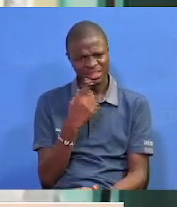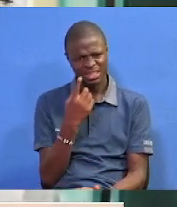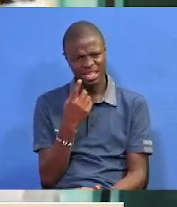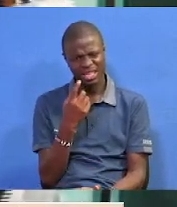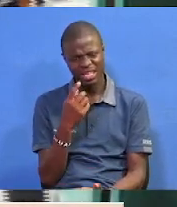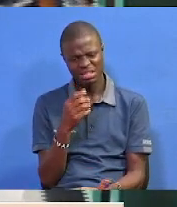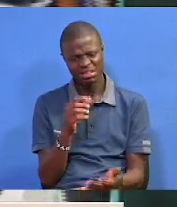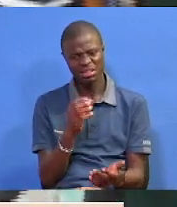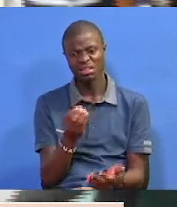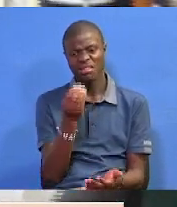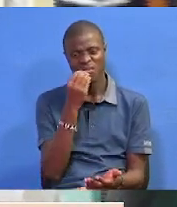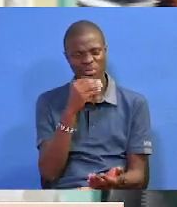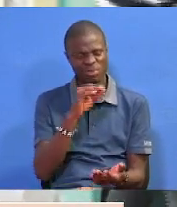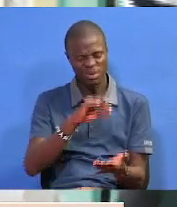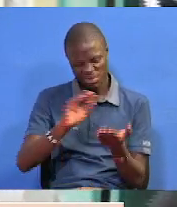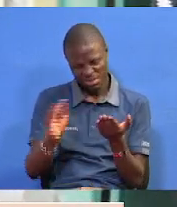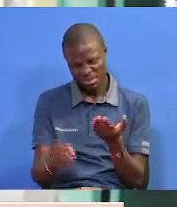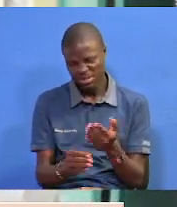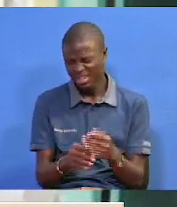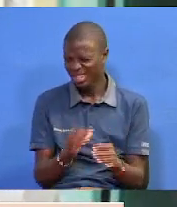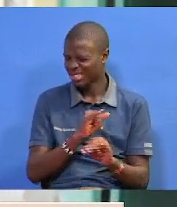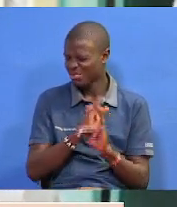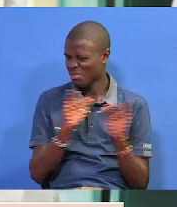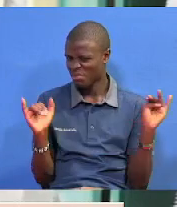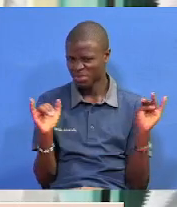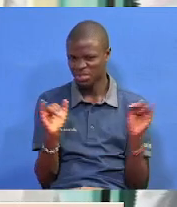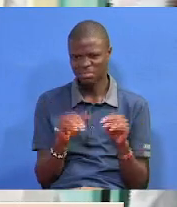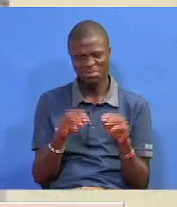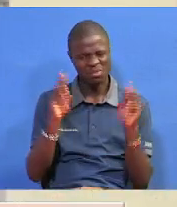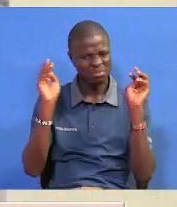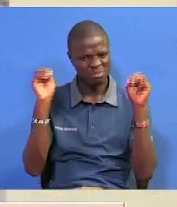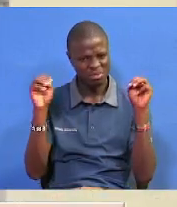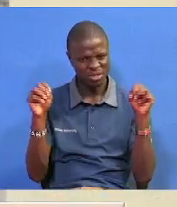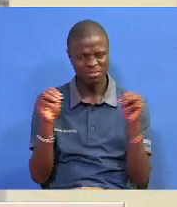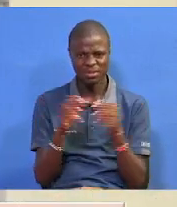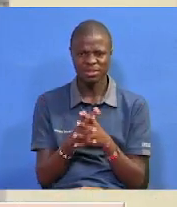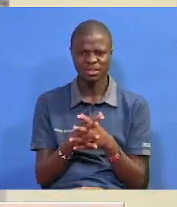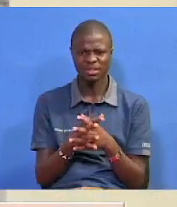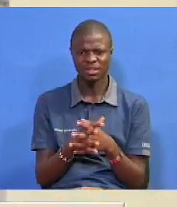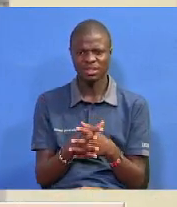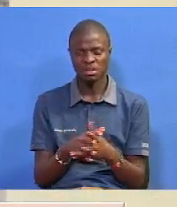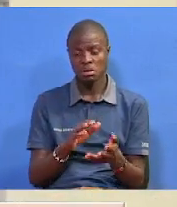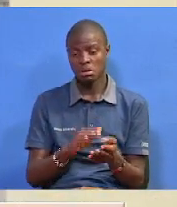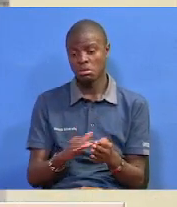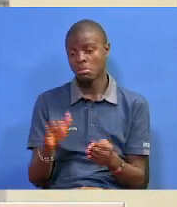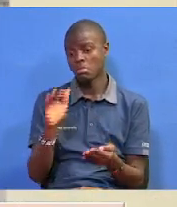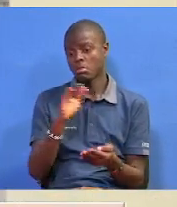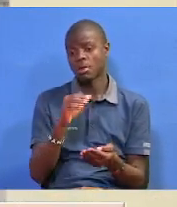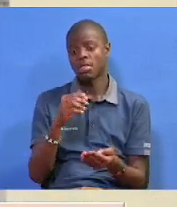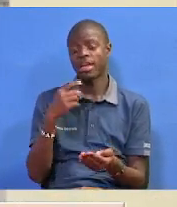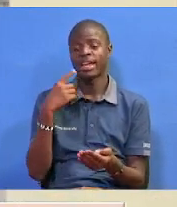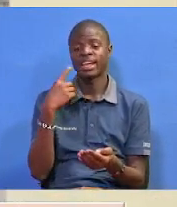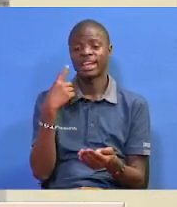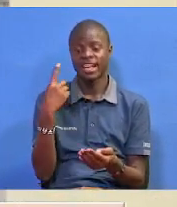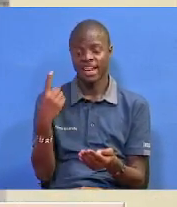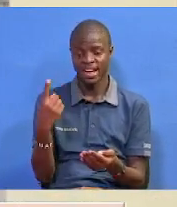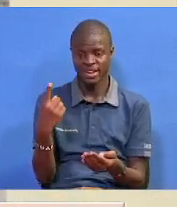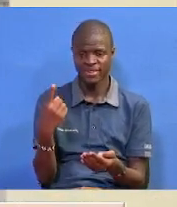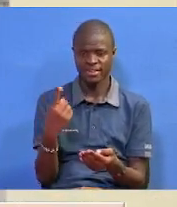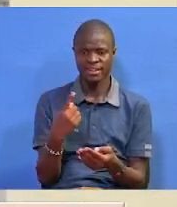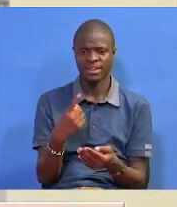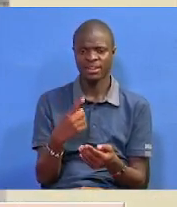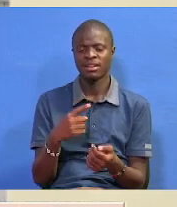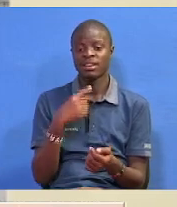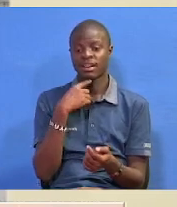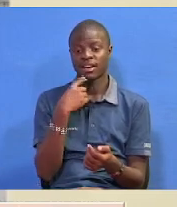ungetashuka hiyo naona kai wezekana hiyo wezekana. Ni zaidi ya siku 100 sasa tangu